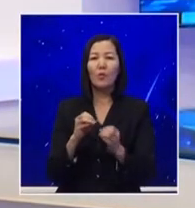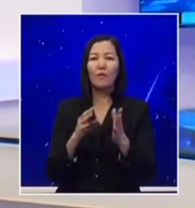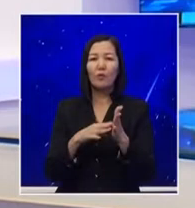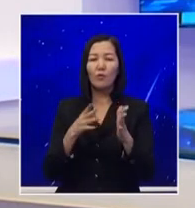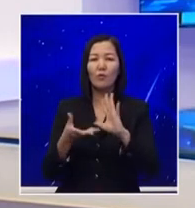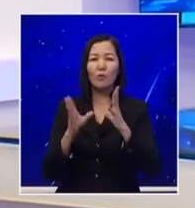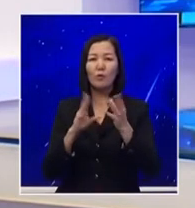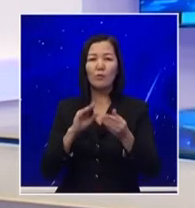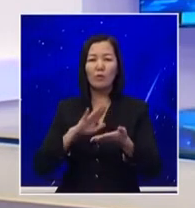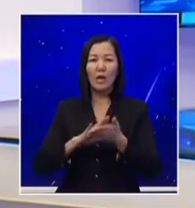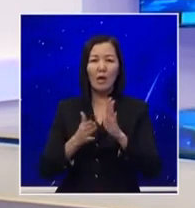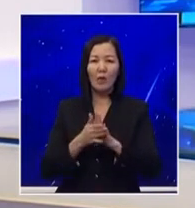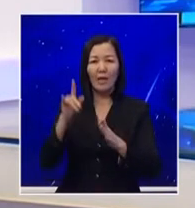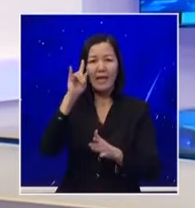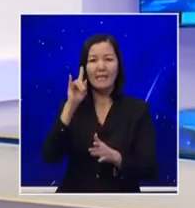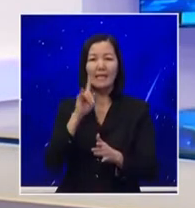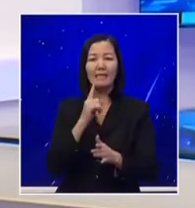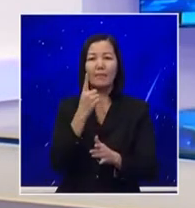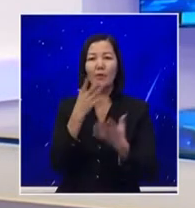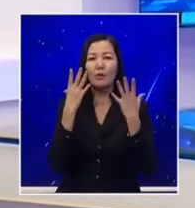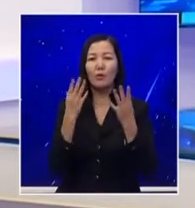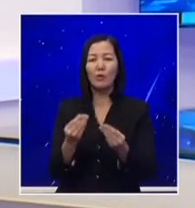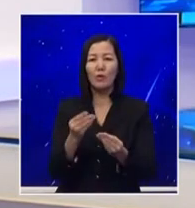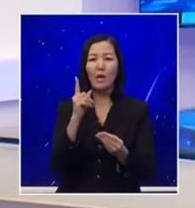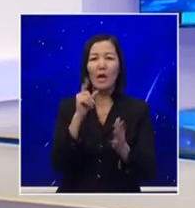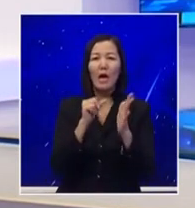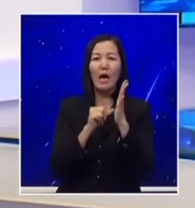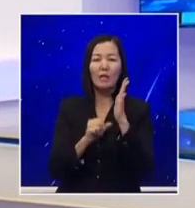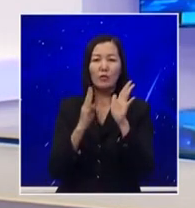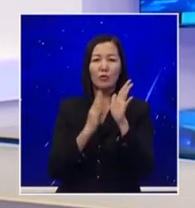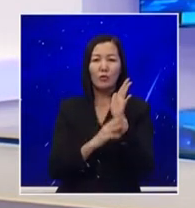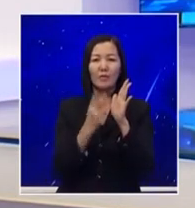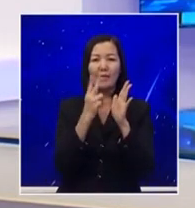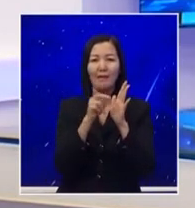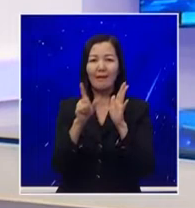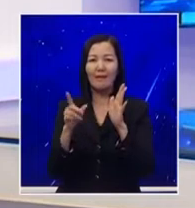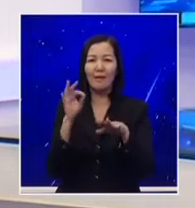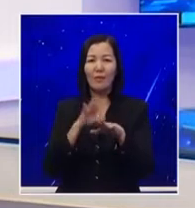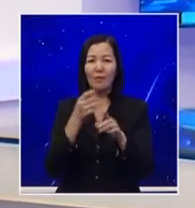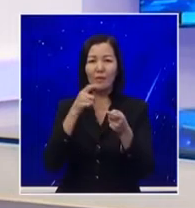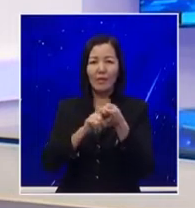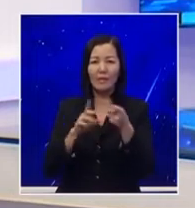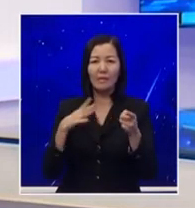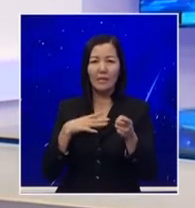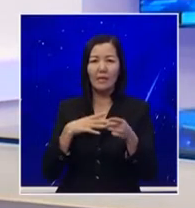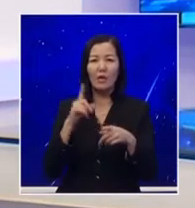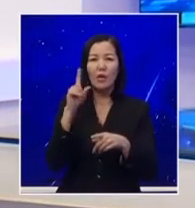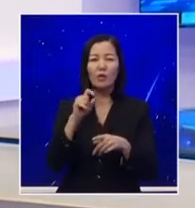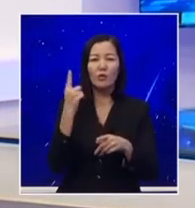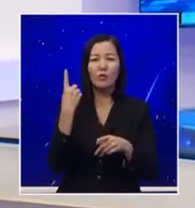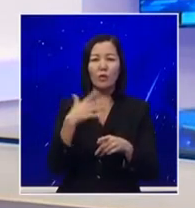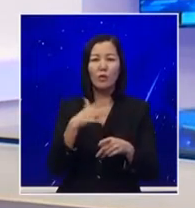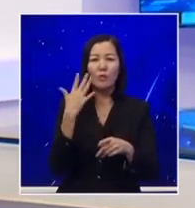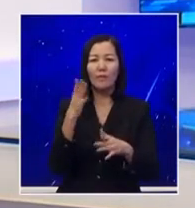COVID-19 бойынша елдегі ахуал. Бір тәулікте 692 адамнан коронавирус инфекциясы анықталды. Оның